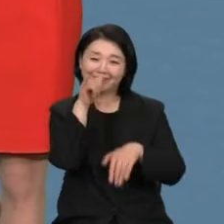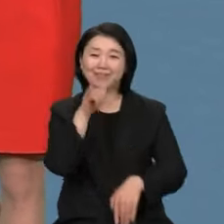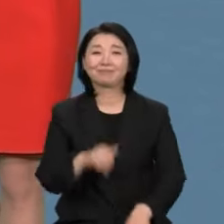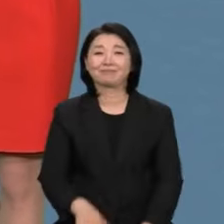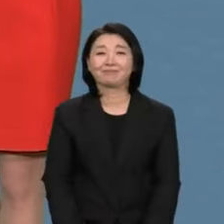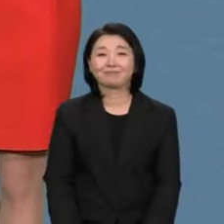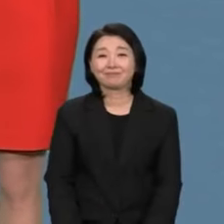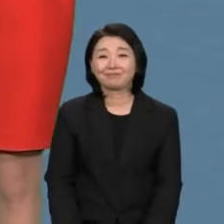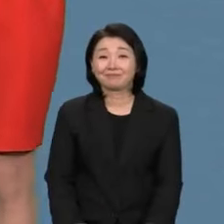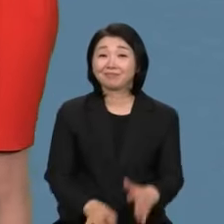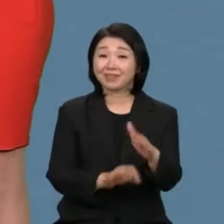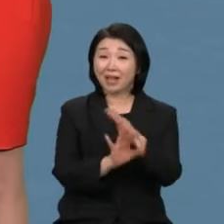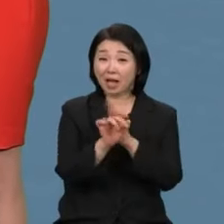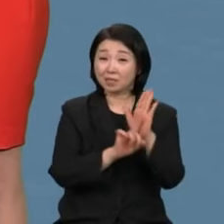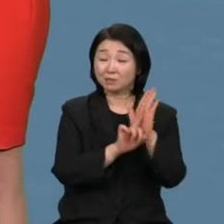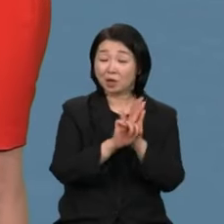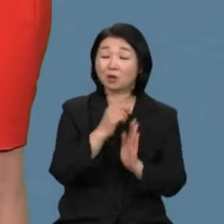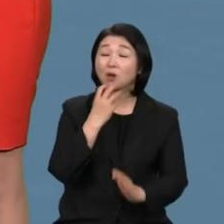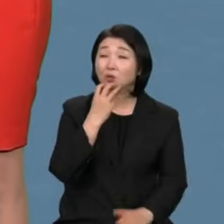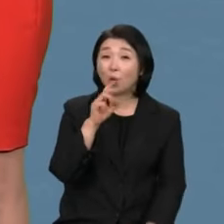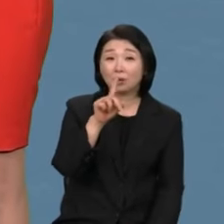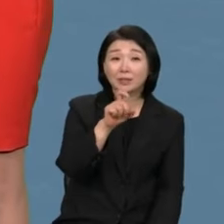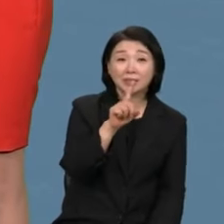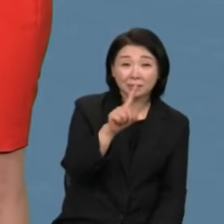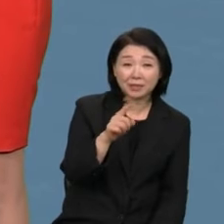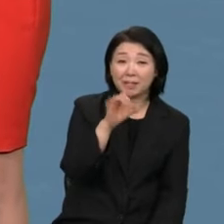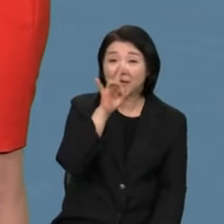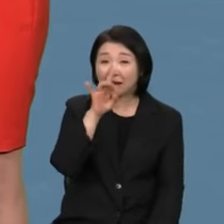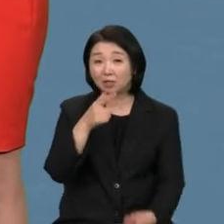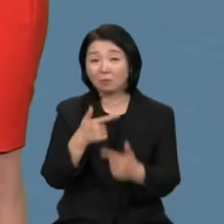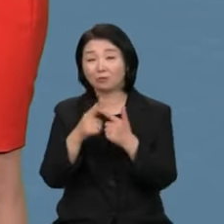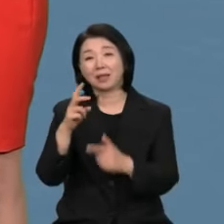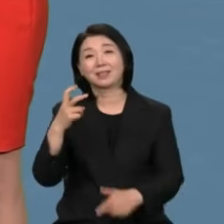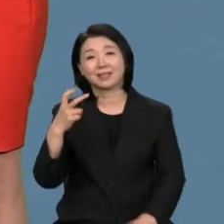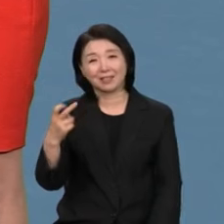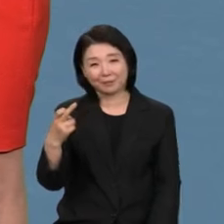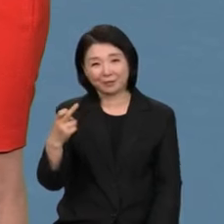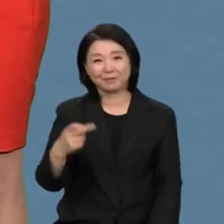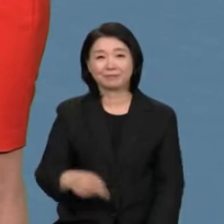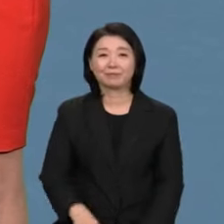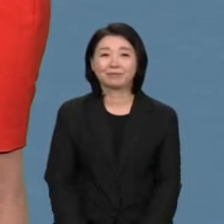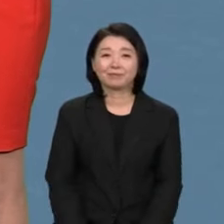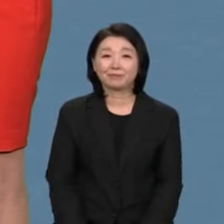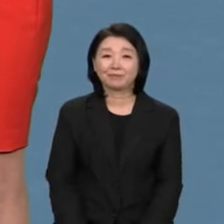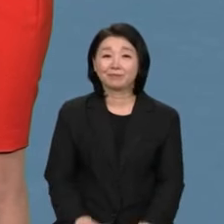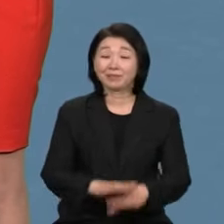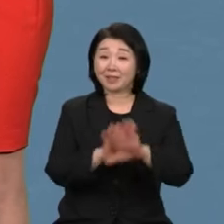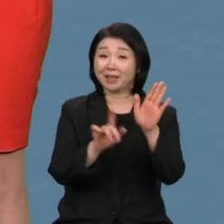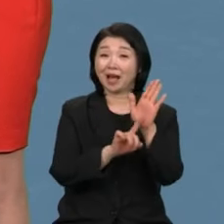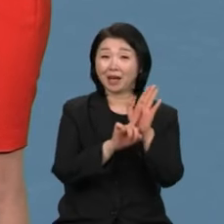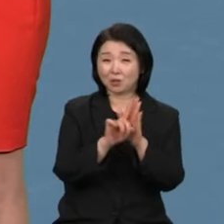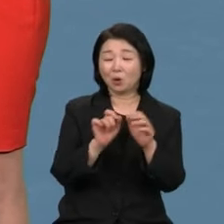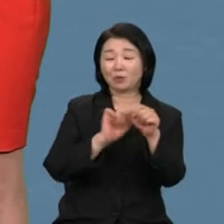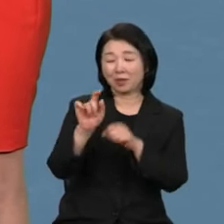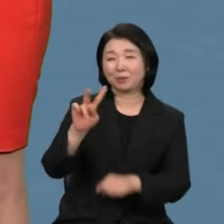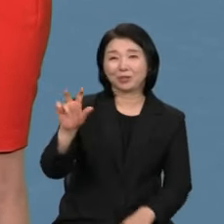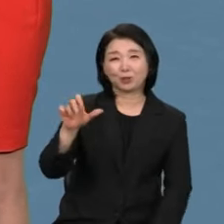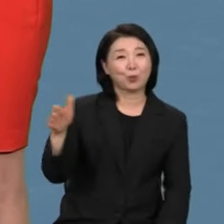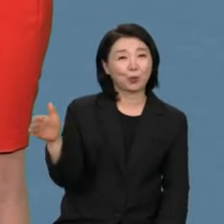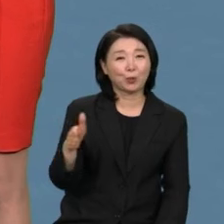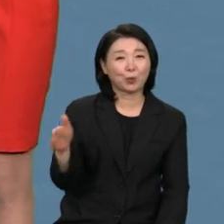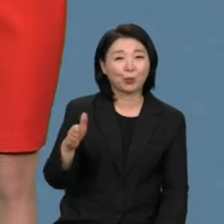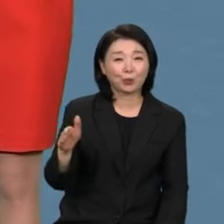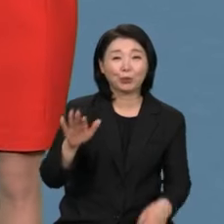내리겠습니다. 아침 기온은 서울 11도, 강릉과 부산이 12도로 출발하겠습니다. 낮 기온은 대부분 25도